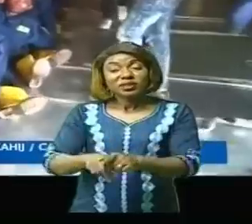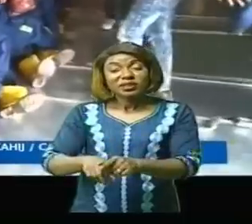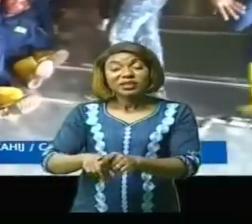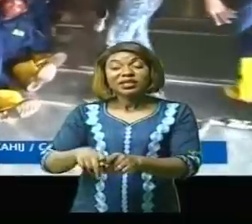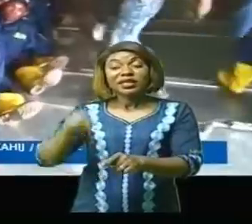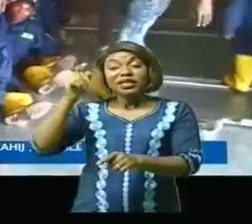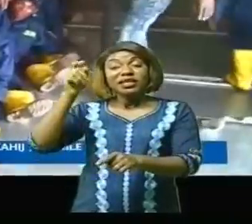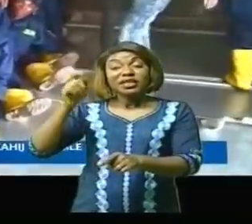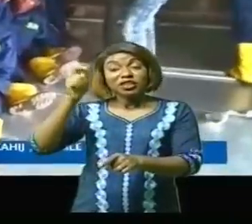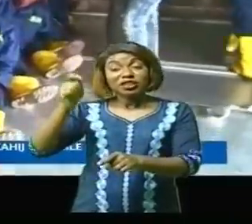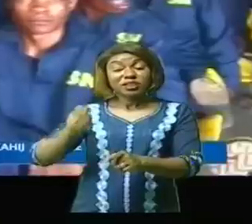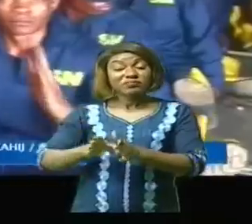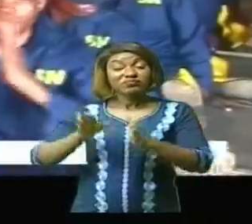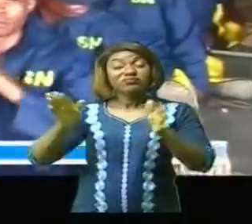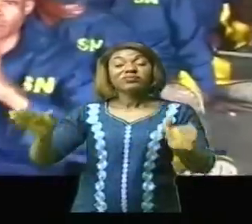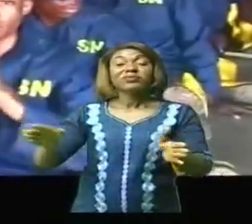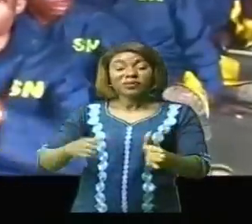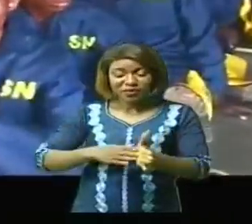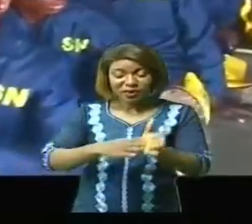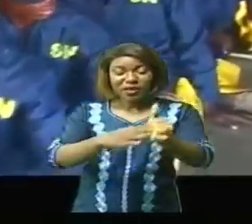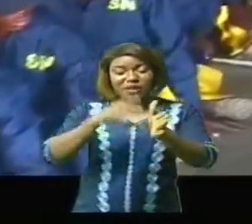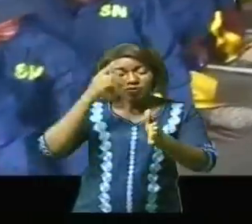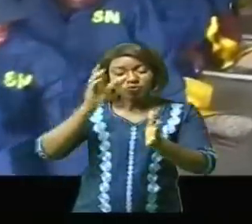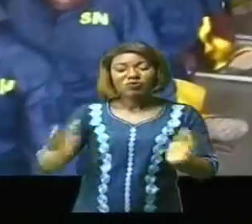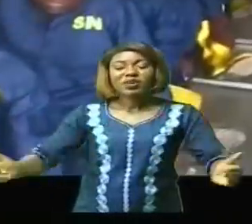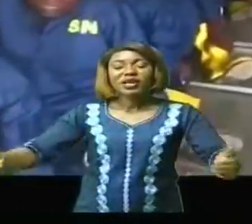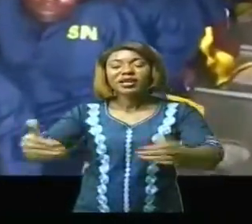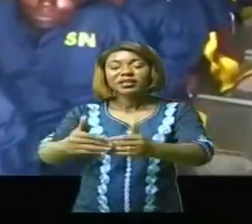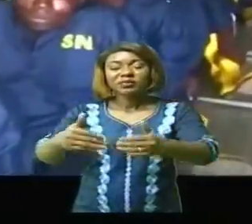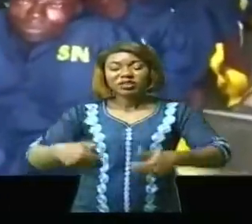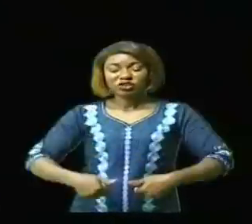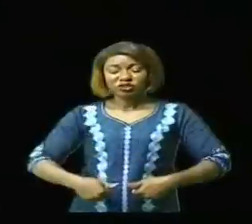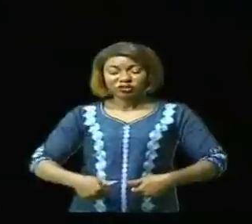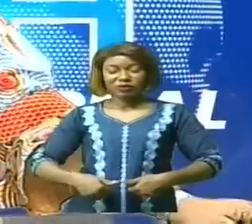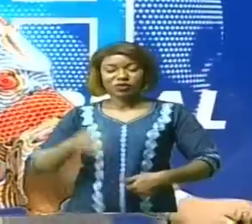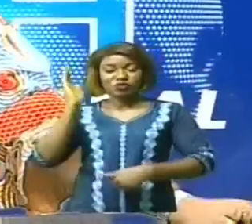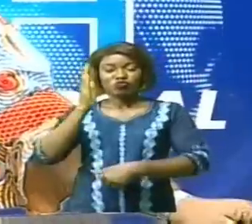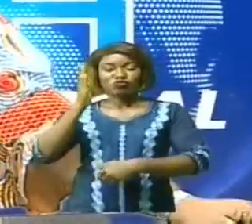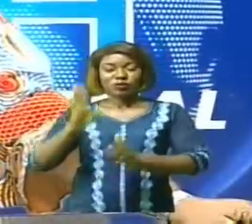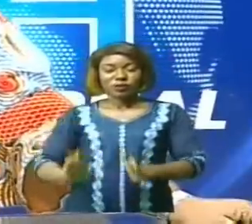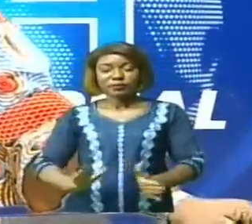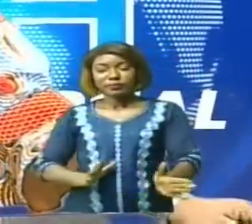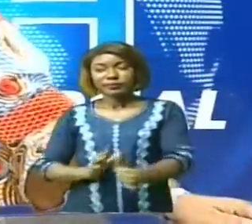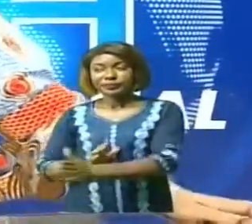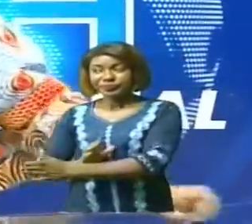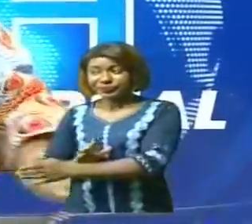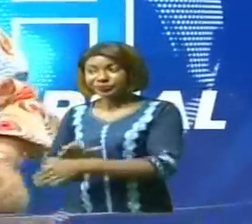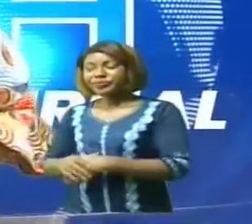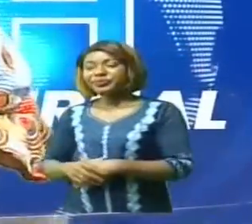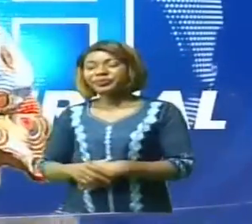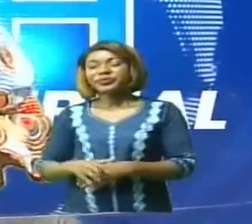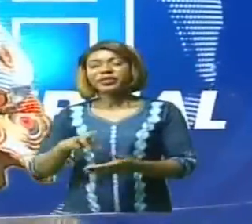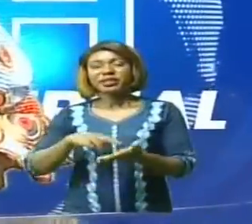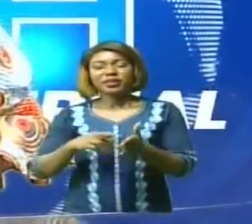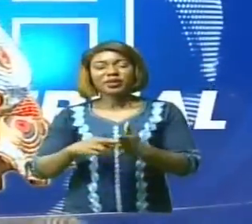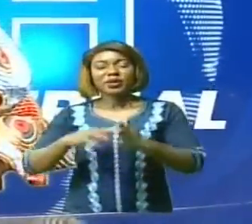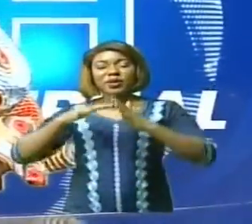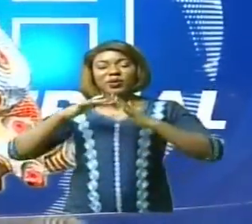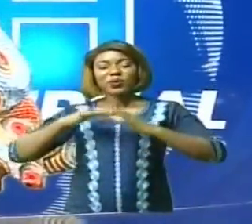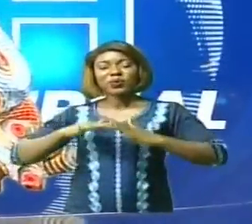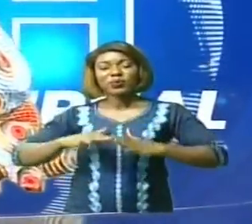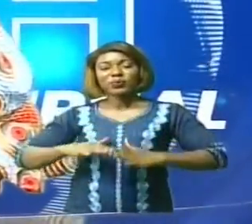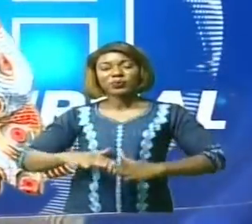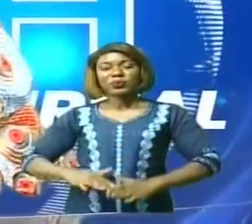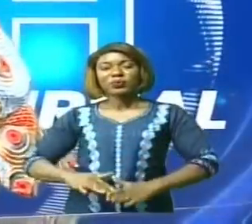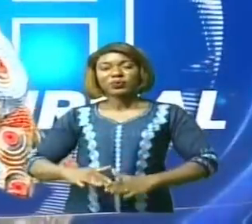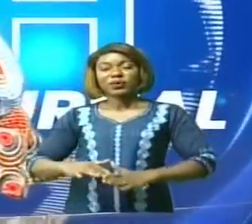bâton de commandement pour l'encadrement de la jeunesse. C'est un ouf de soulagement pour les